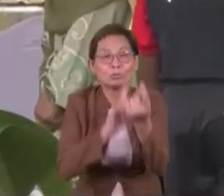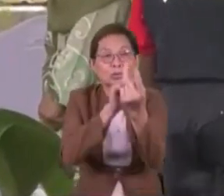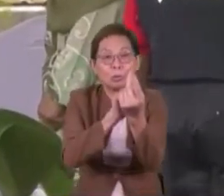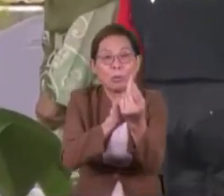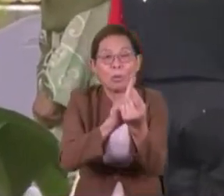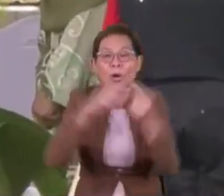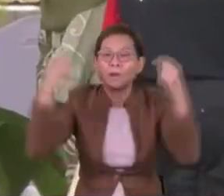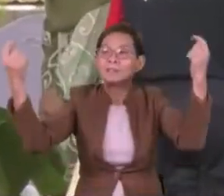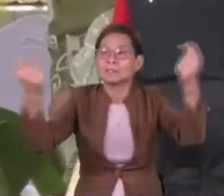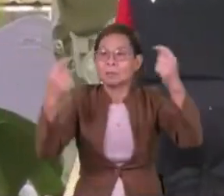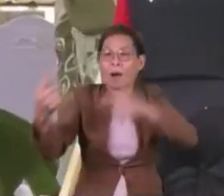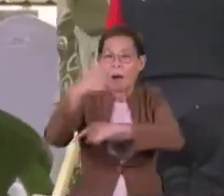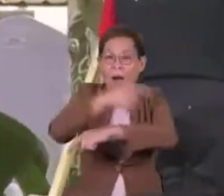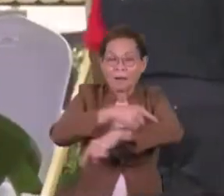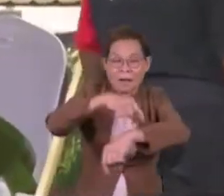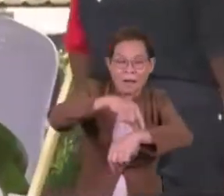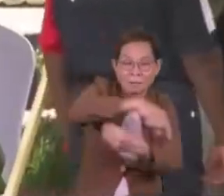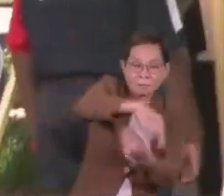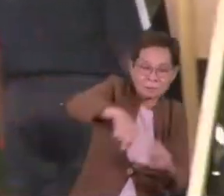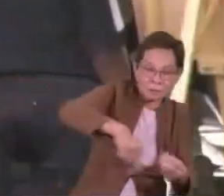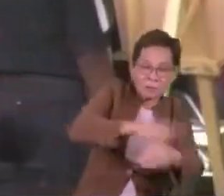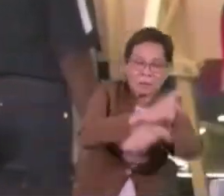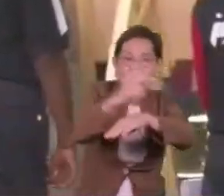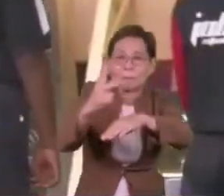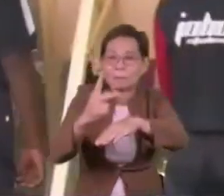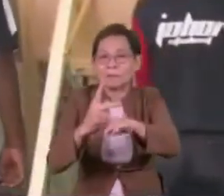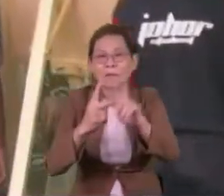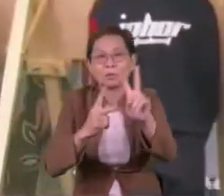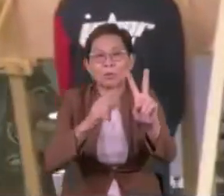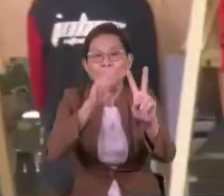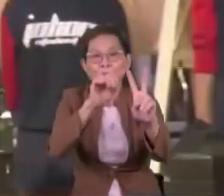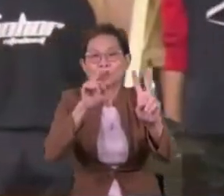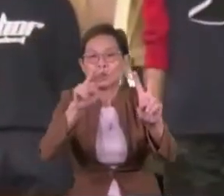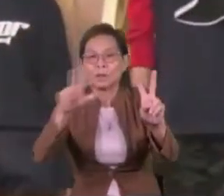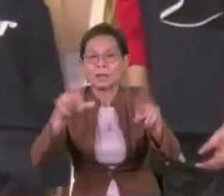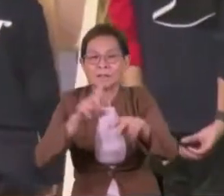ditemui pada sambutan Hari Alam Sekitar Kebangsaan 2023 di Iskandar Puteri.